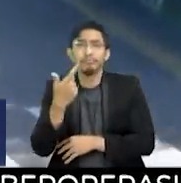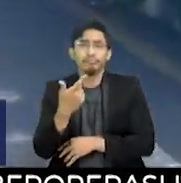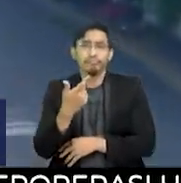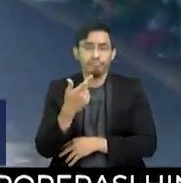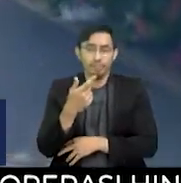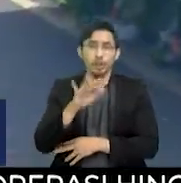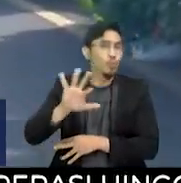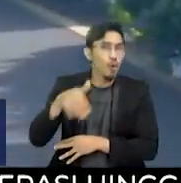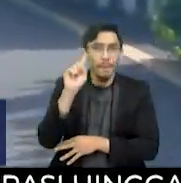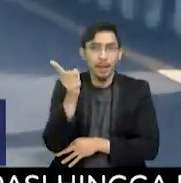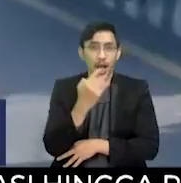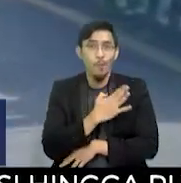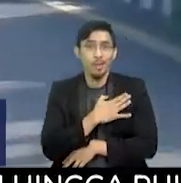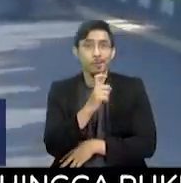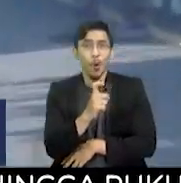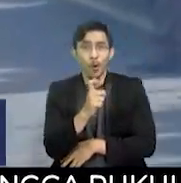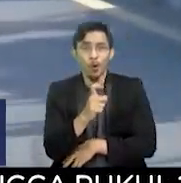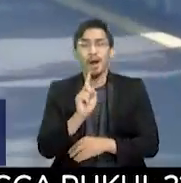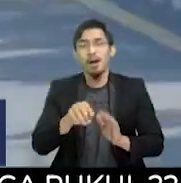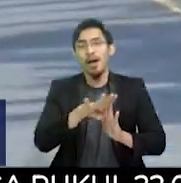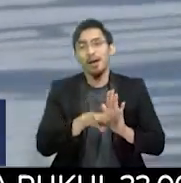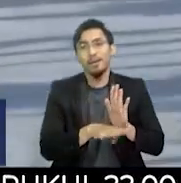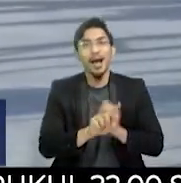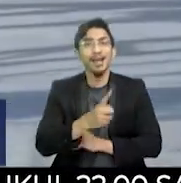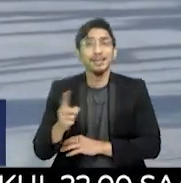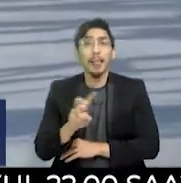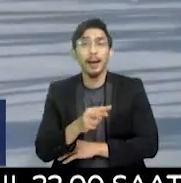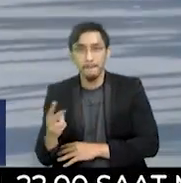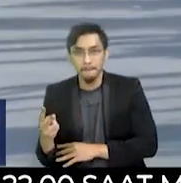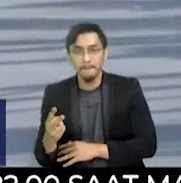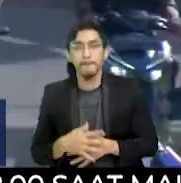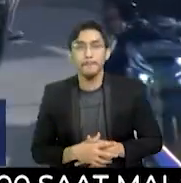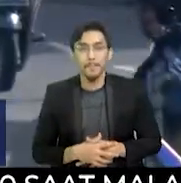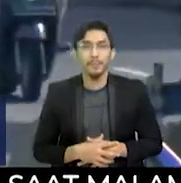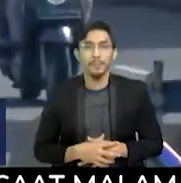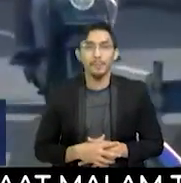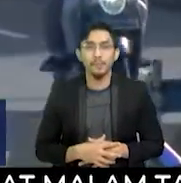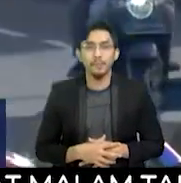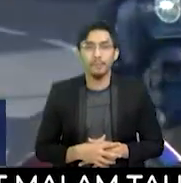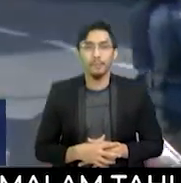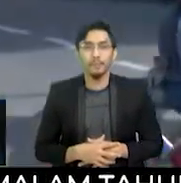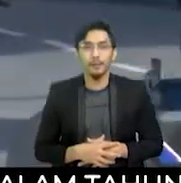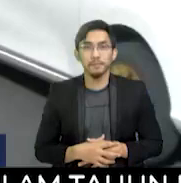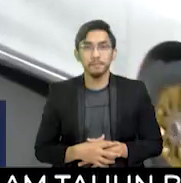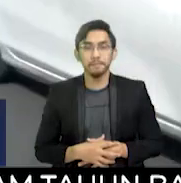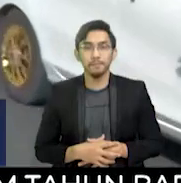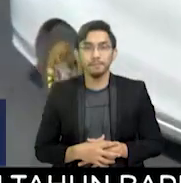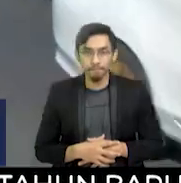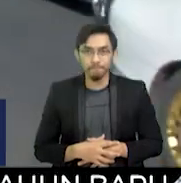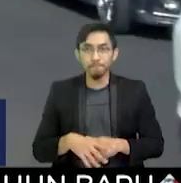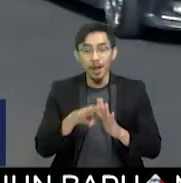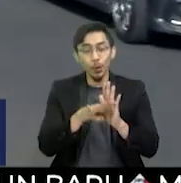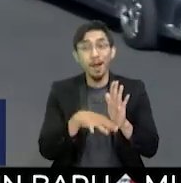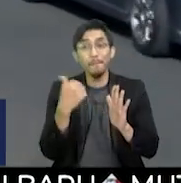menerapkan aturan ganjil genap kendaraan yang akan berakhir pekan di kawasan Puncak Bogor. Sementara itu, beberapa aturan baru juga